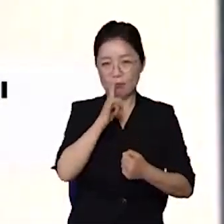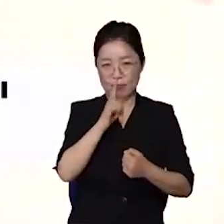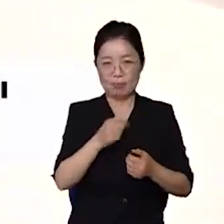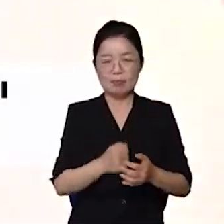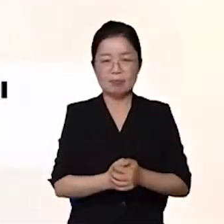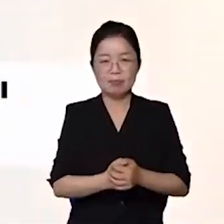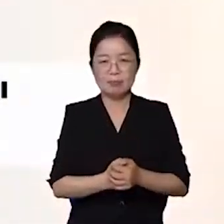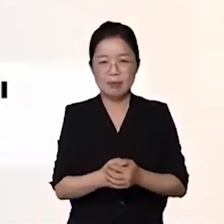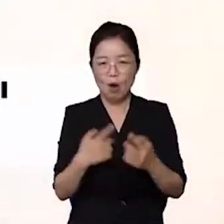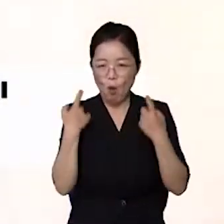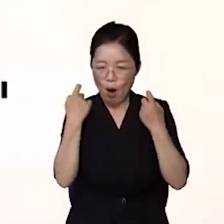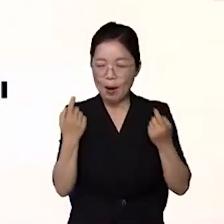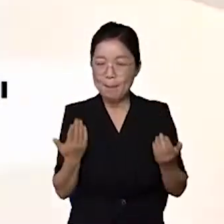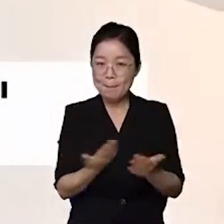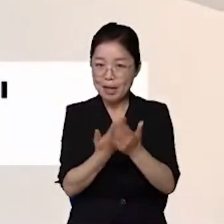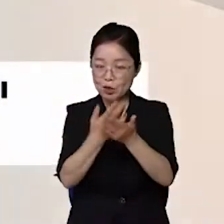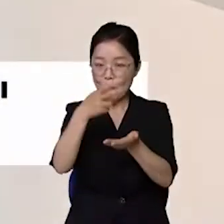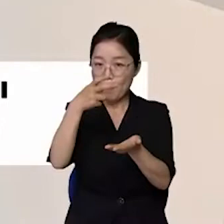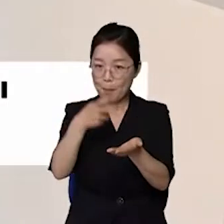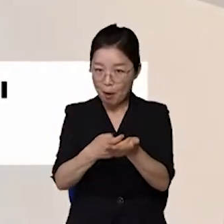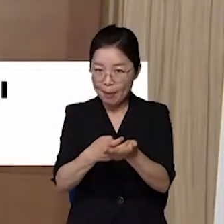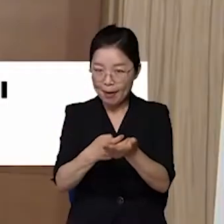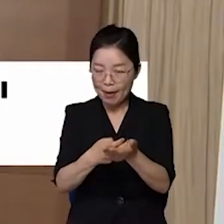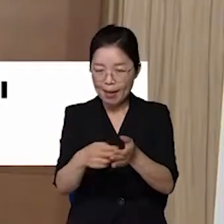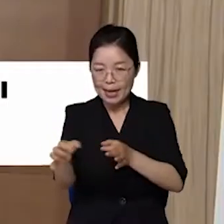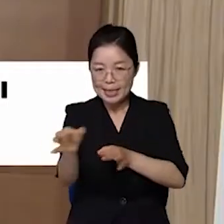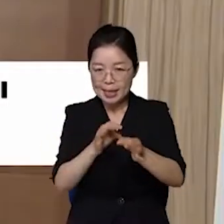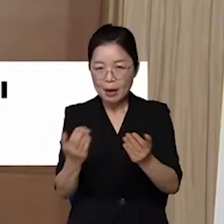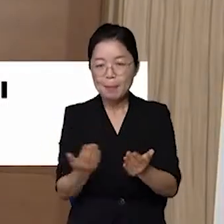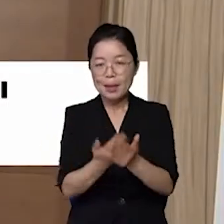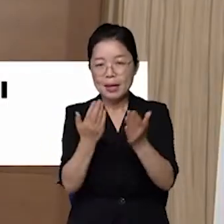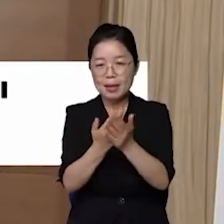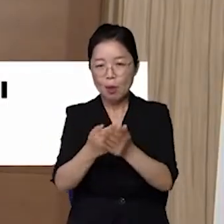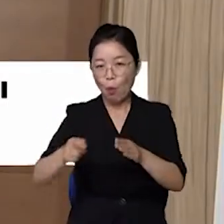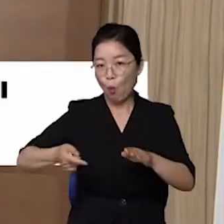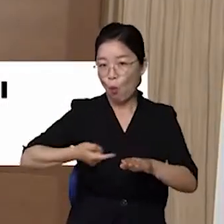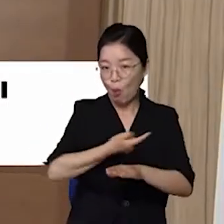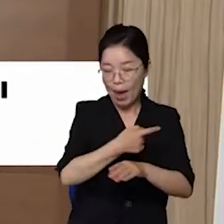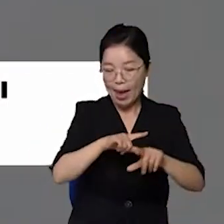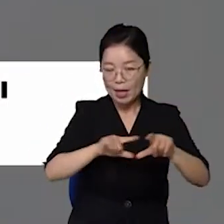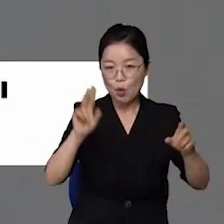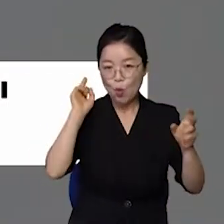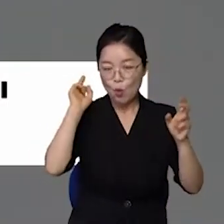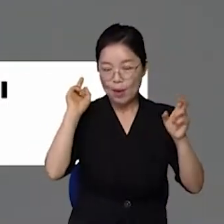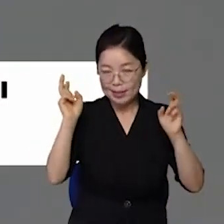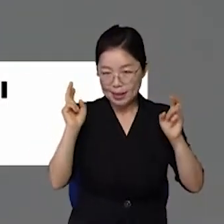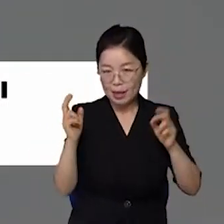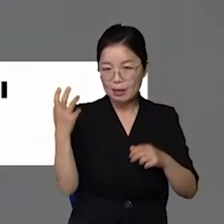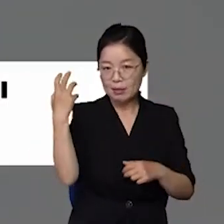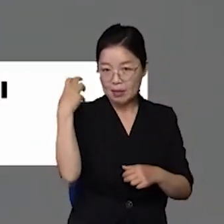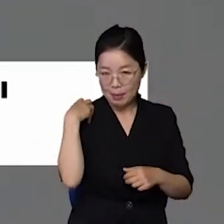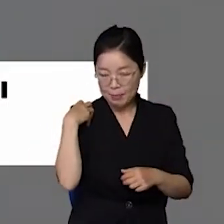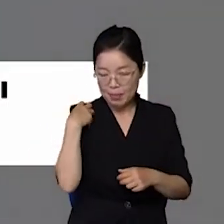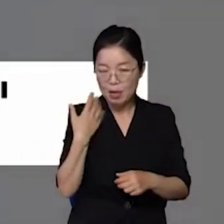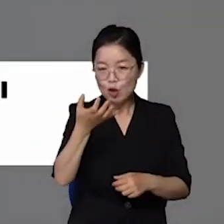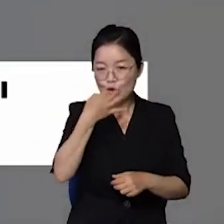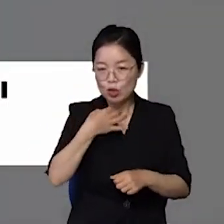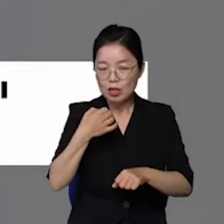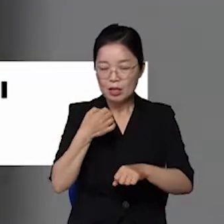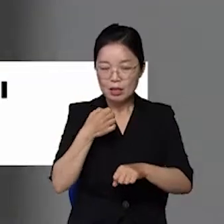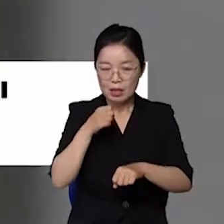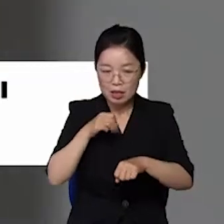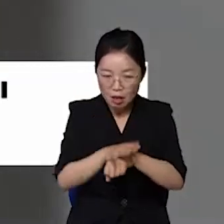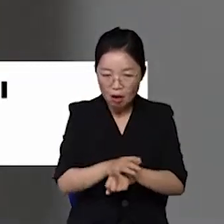이에 관광진흥법에 기반한 상업시설 위주의 개발에서 벗어나 민관이 주도하는 수익형 특화 관광단지